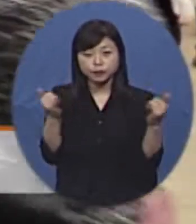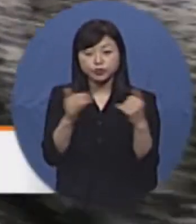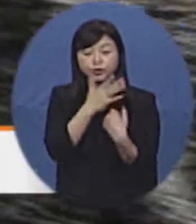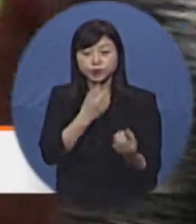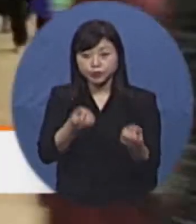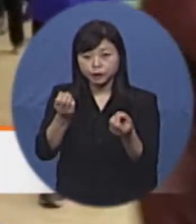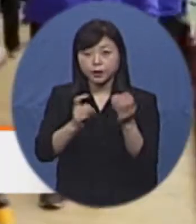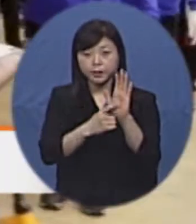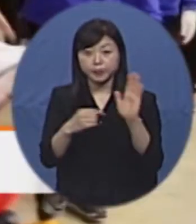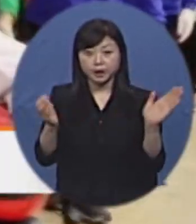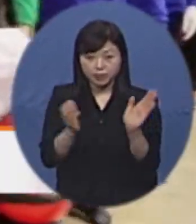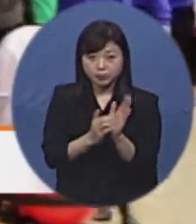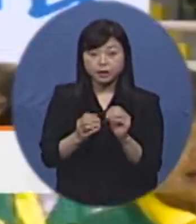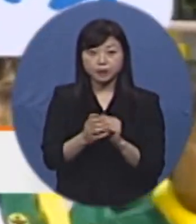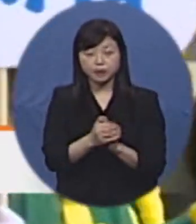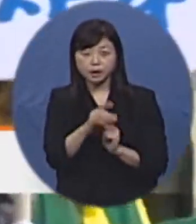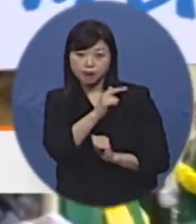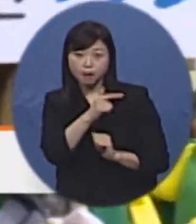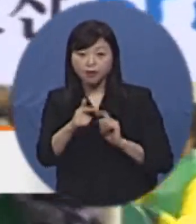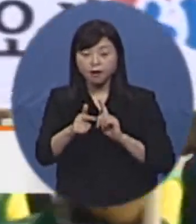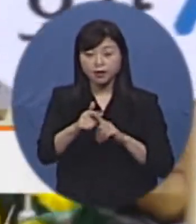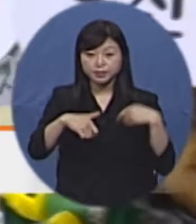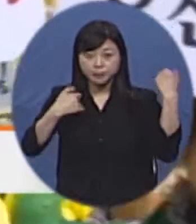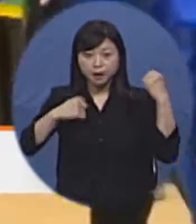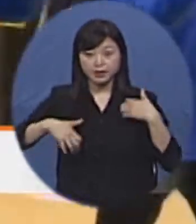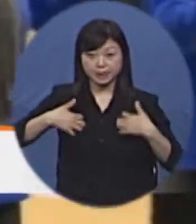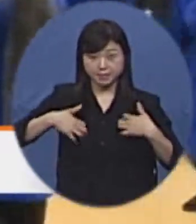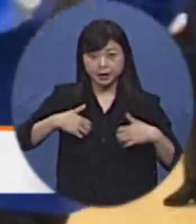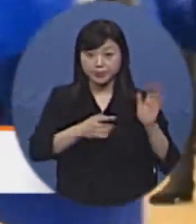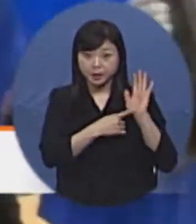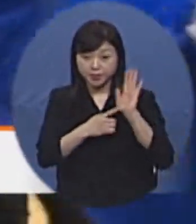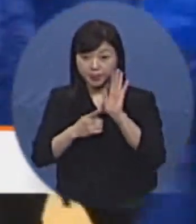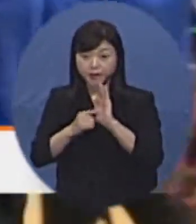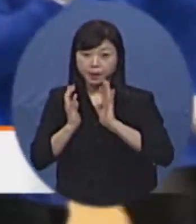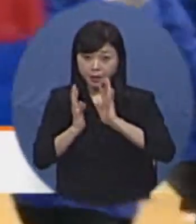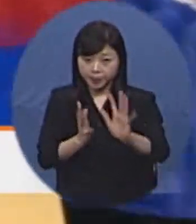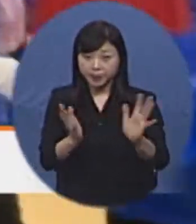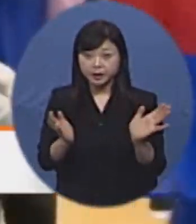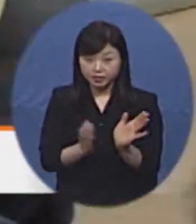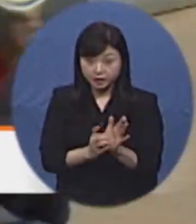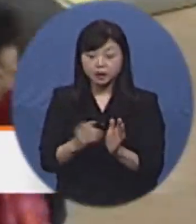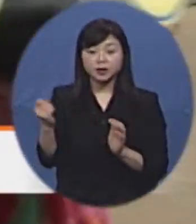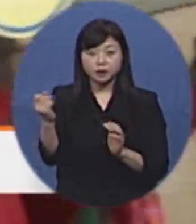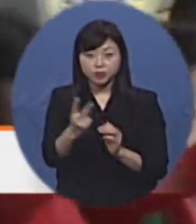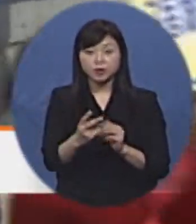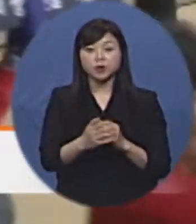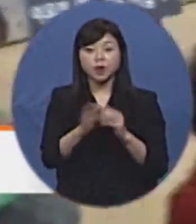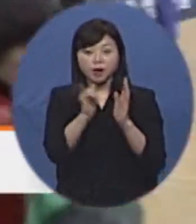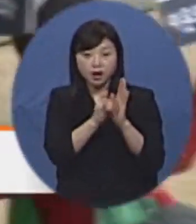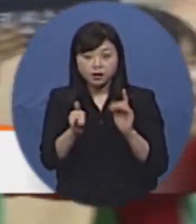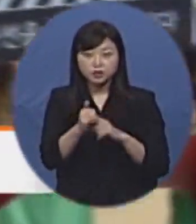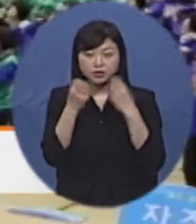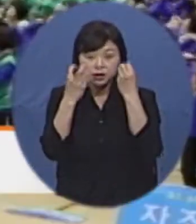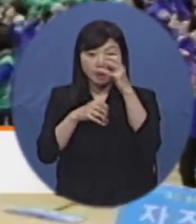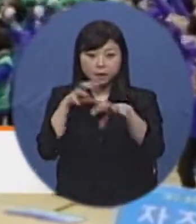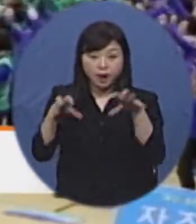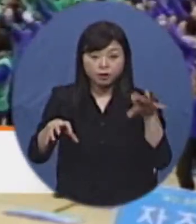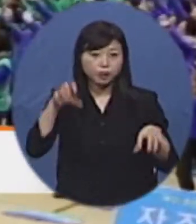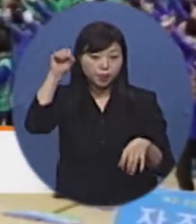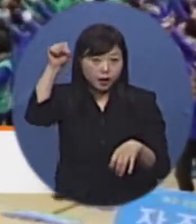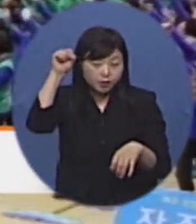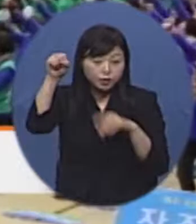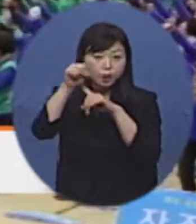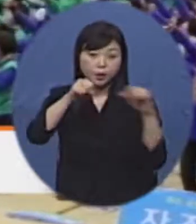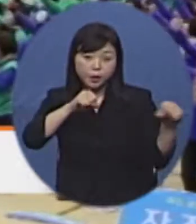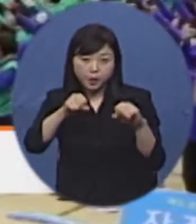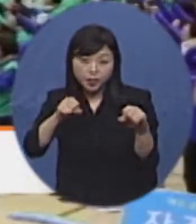개성 있는 퍼포먼스가 담긴 시군별 새마을 부녀회 입장식과 가정 새마을 운동 다짐 등 다채로운